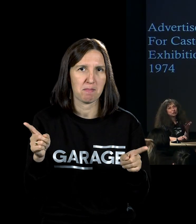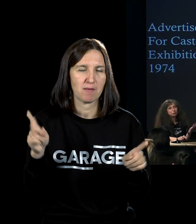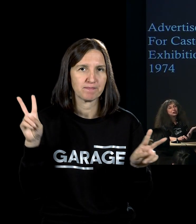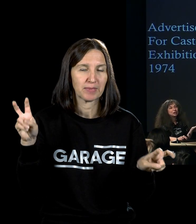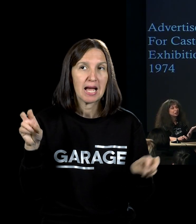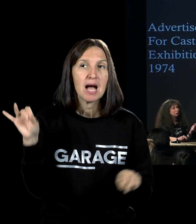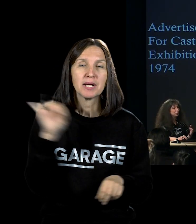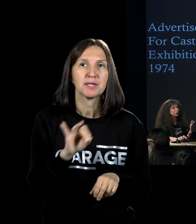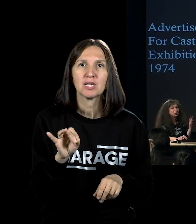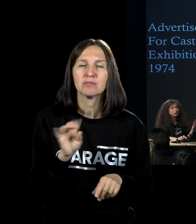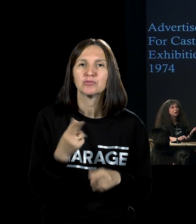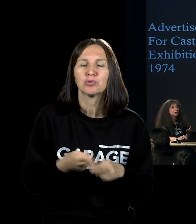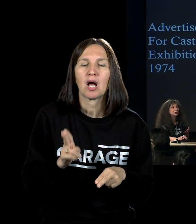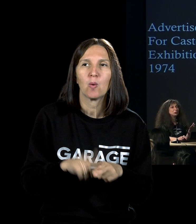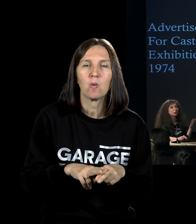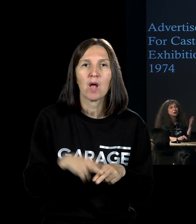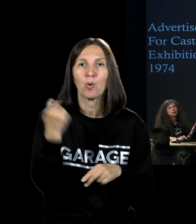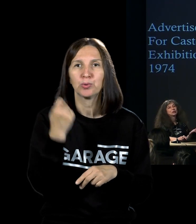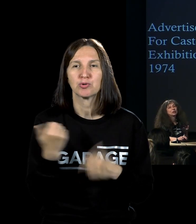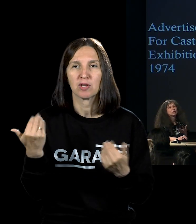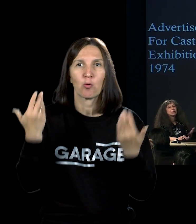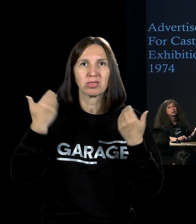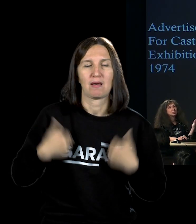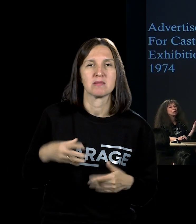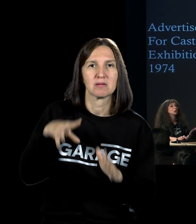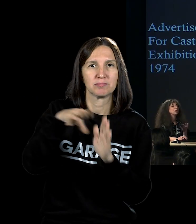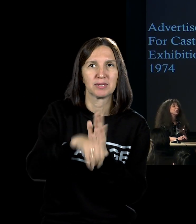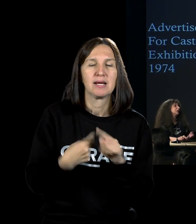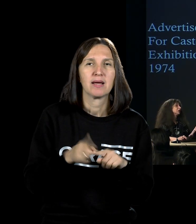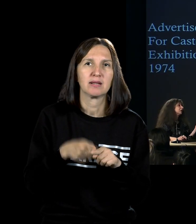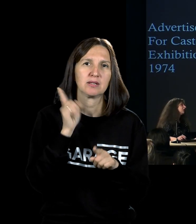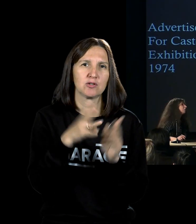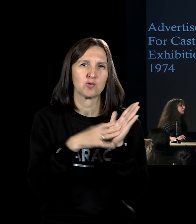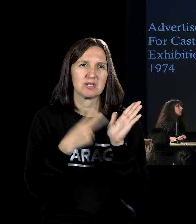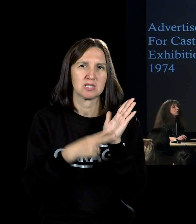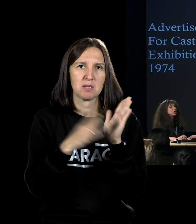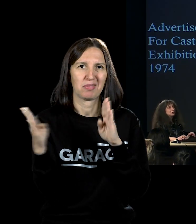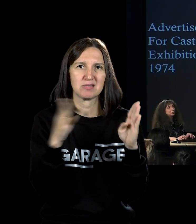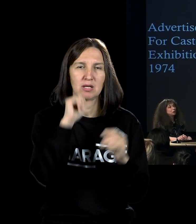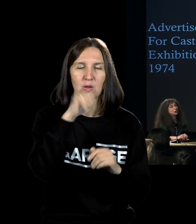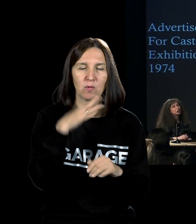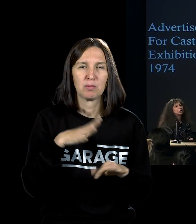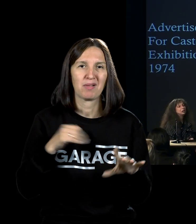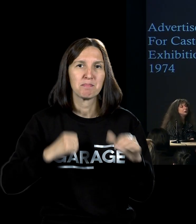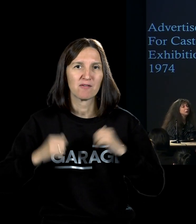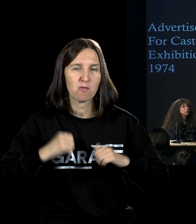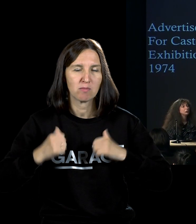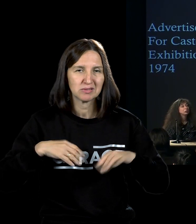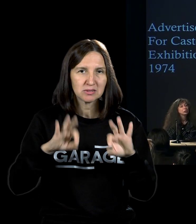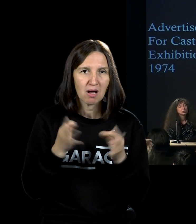художник, как его телесное присутствие, 70-е годы у нас самое, что ни на есть, перформанс арта, боди-арт.